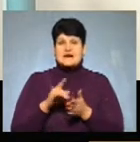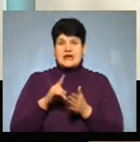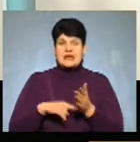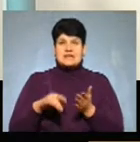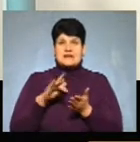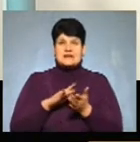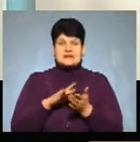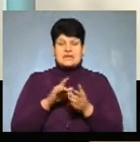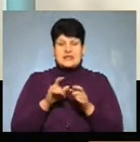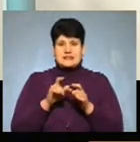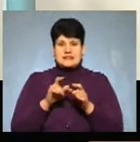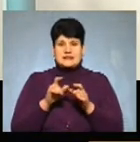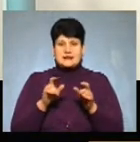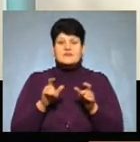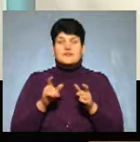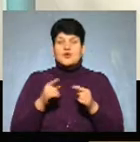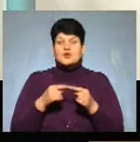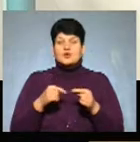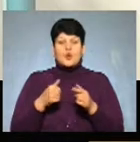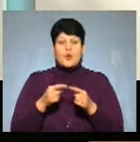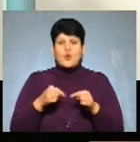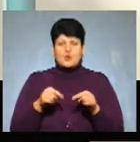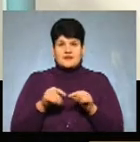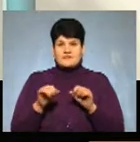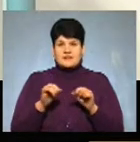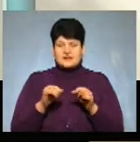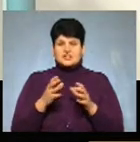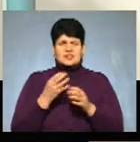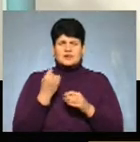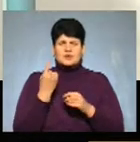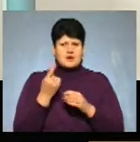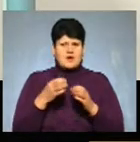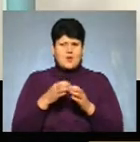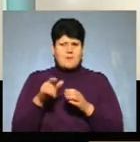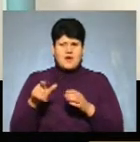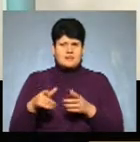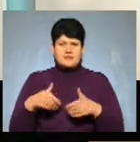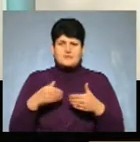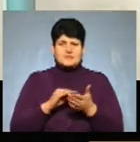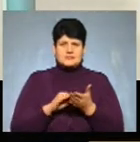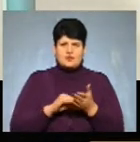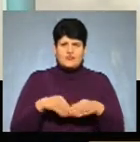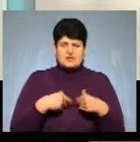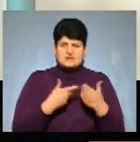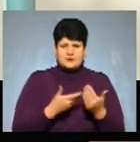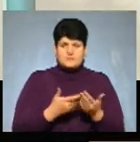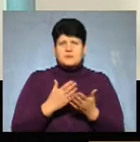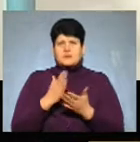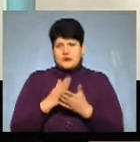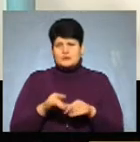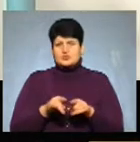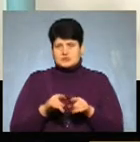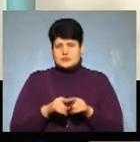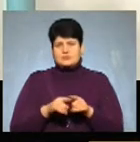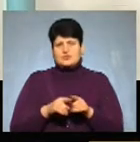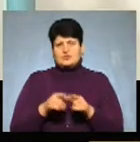центрів і до органів влади ще жодна громада письмово не звернулася. Ми володіємо тою інформацією, що і журналісти,